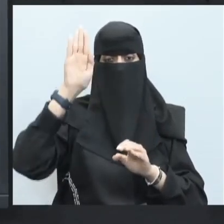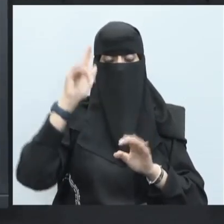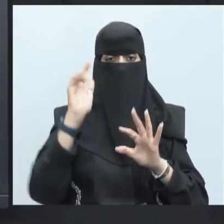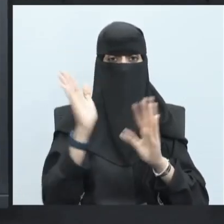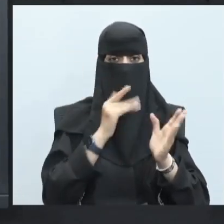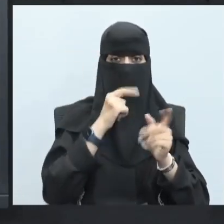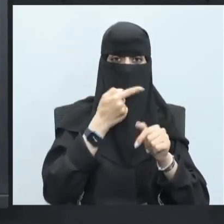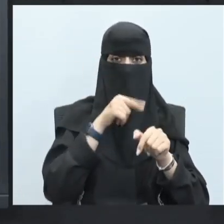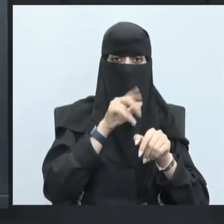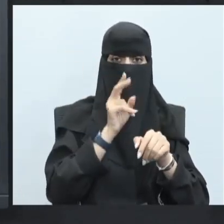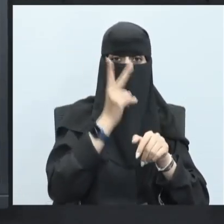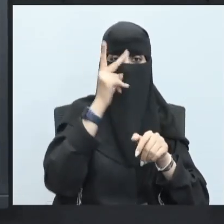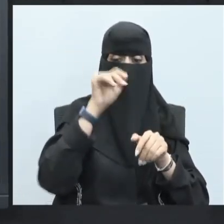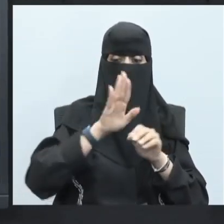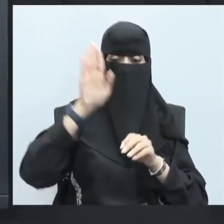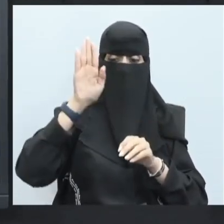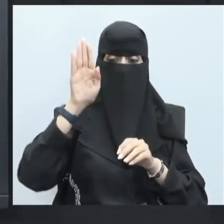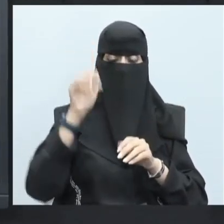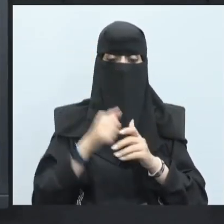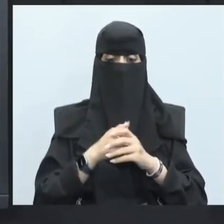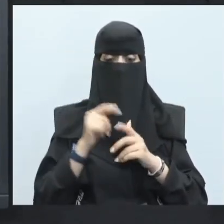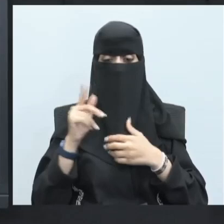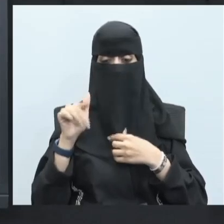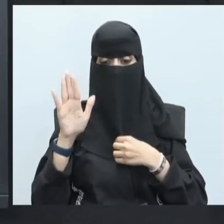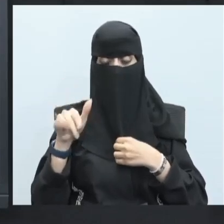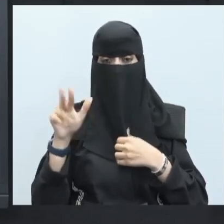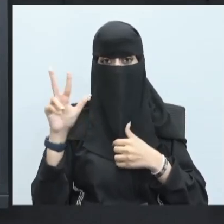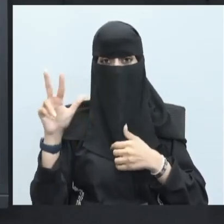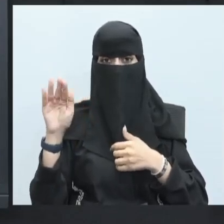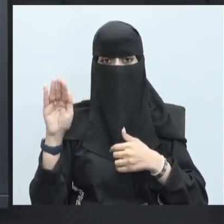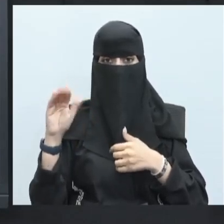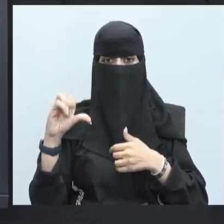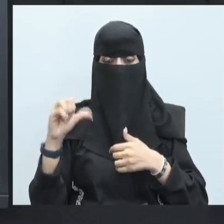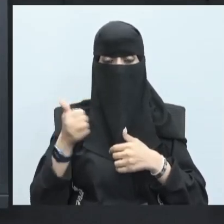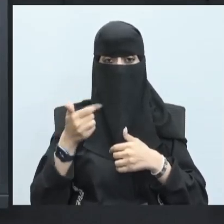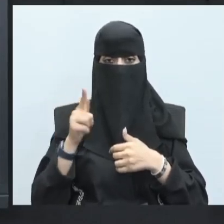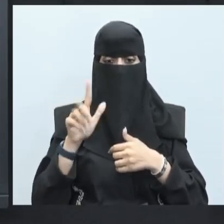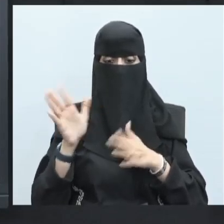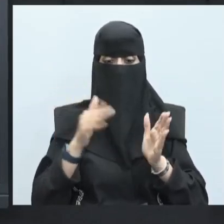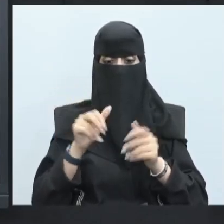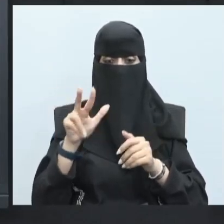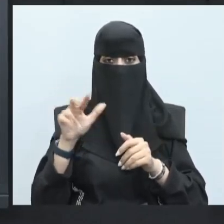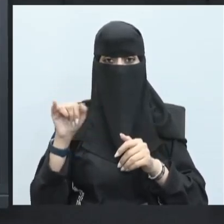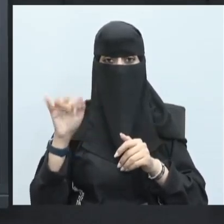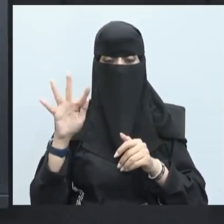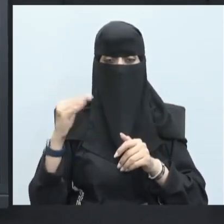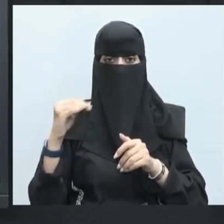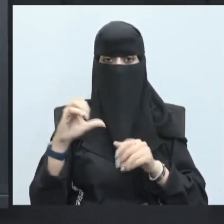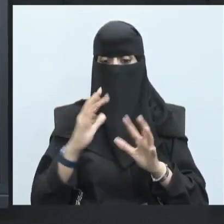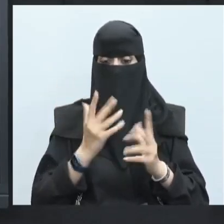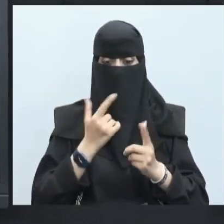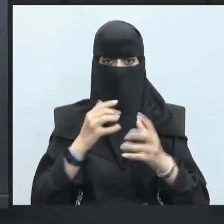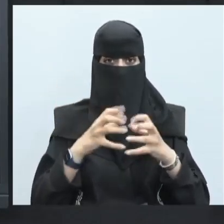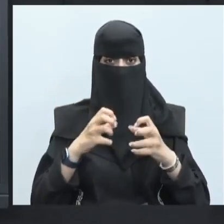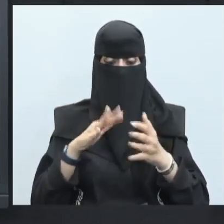البئ ايضا طيب هي السؤال المشحون احسنتم السؤال المشحون طيب كيف تفسر الفقره